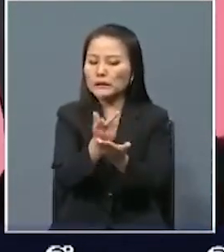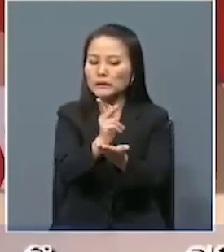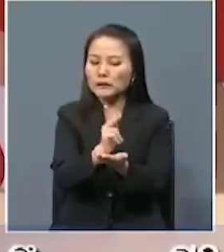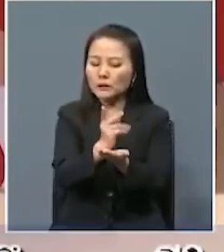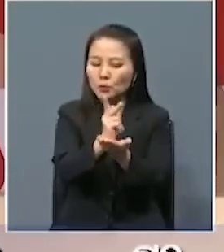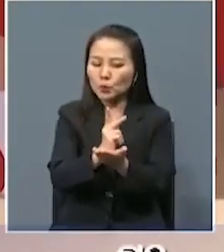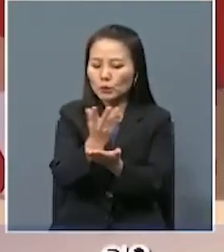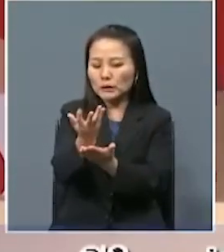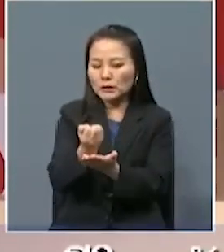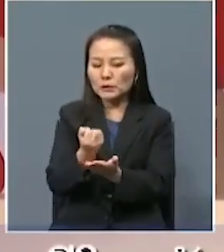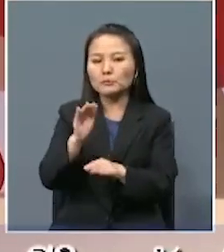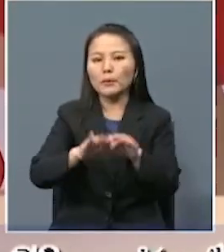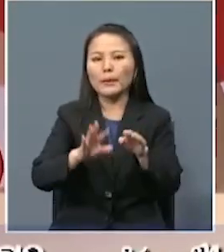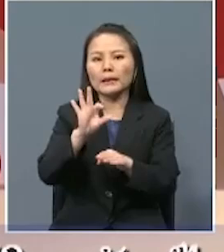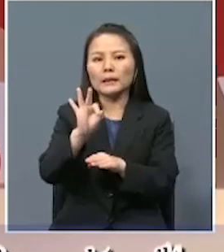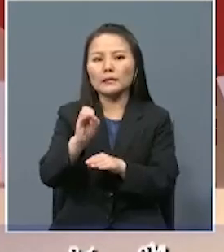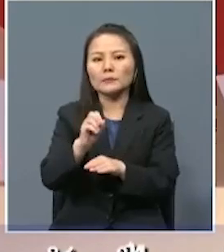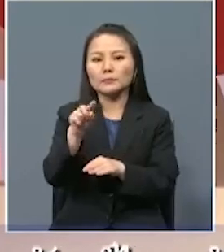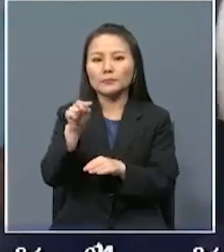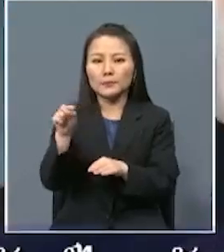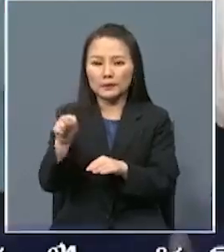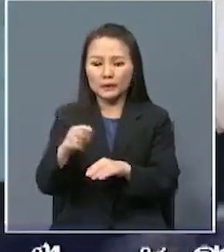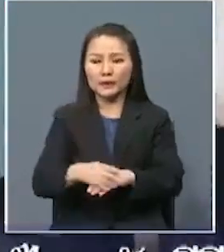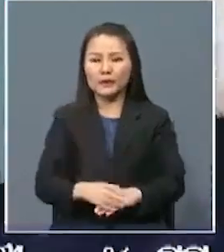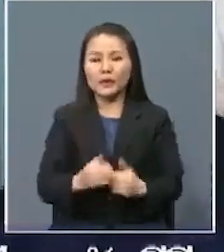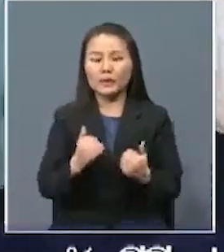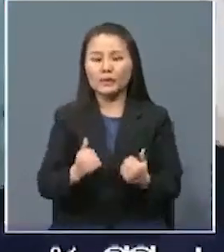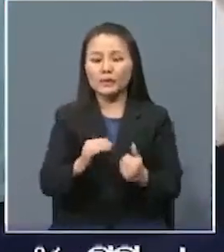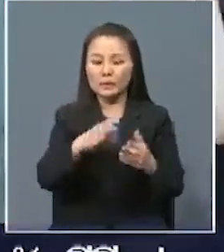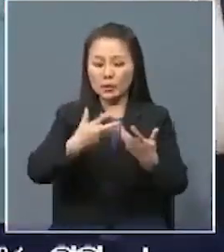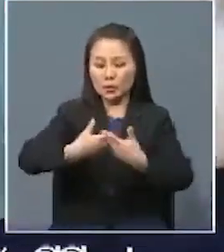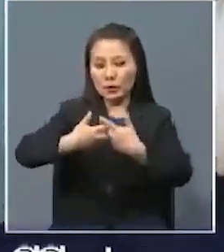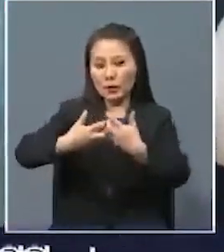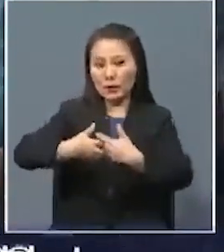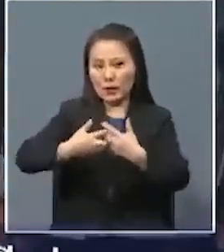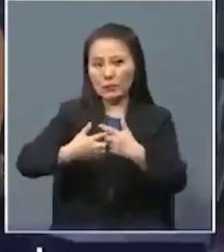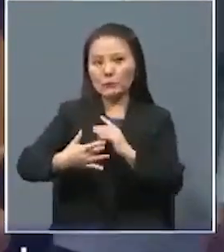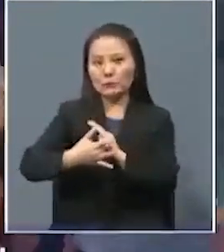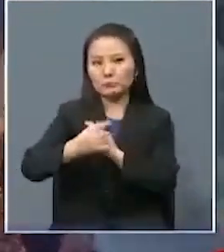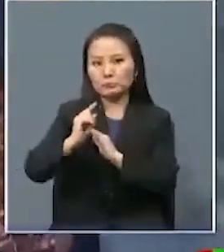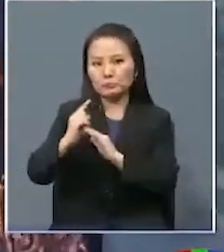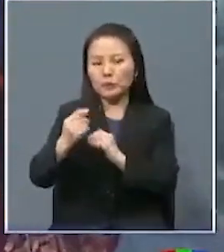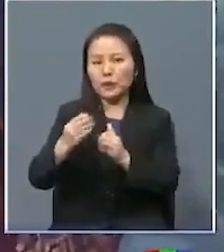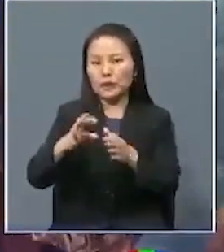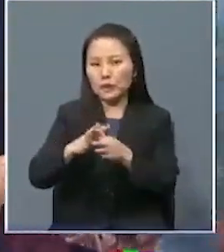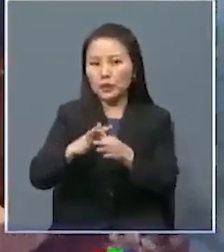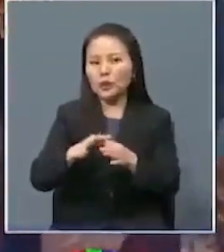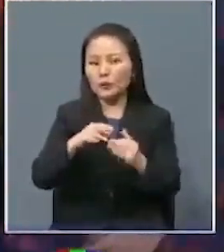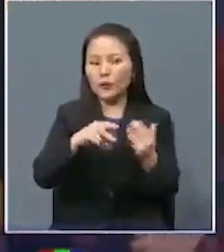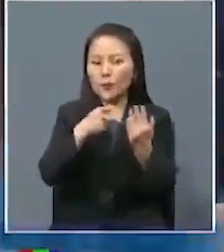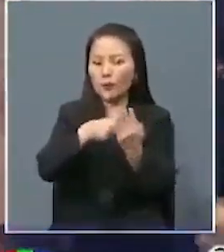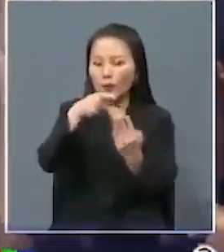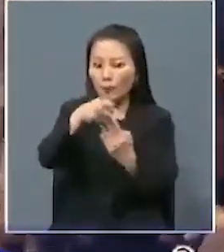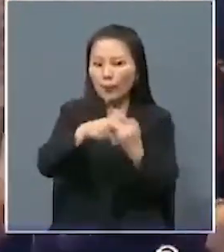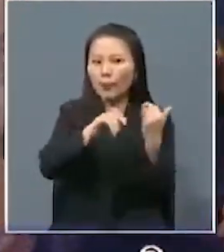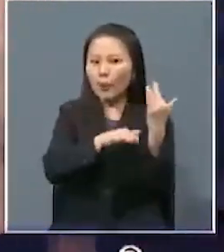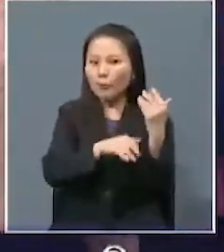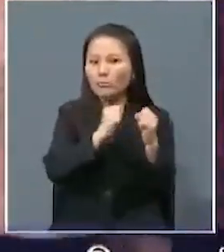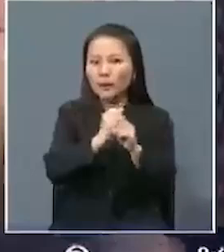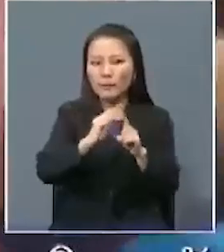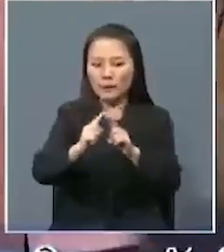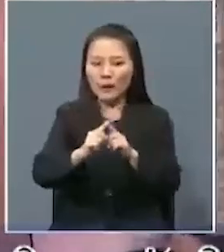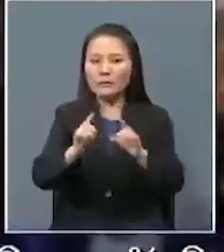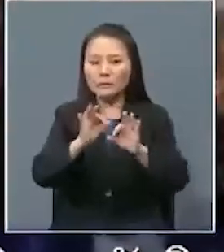กว่า90%ส่วนในงานภาคอุตสาหกรรมดิจิตอลนะครับอย่างเช่นการเขียนโค้ดนั้นเป็นสิ่งที่ต้องใช้